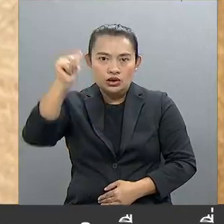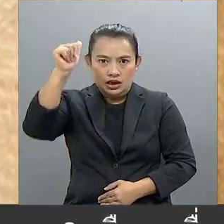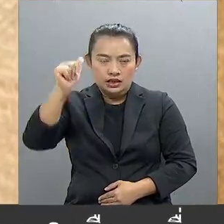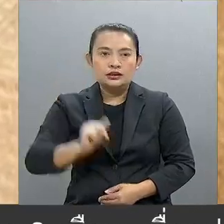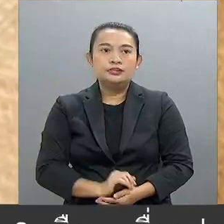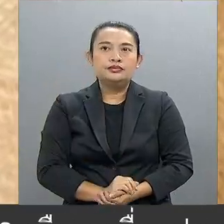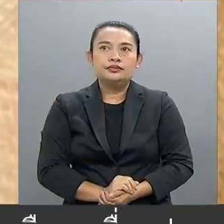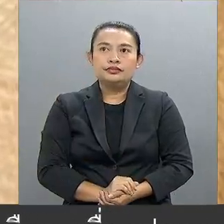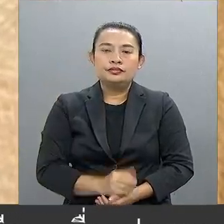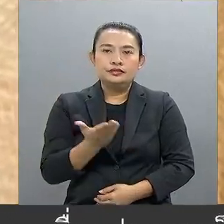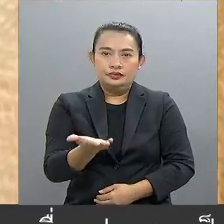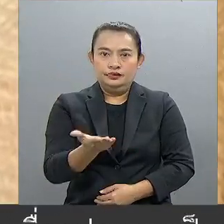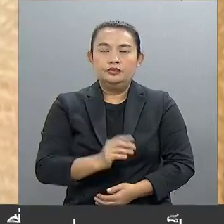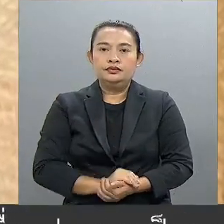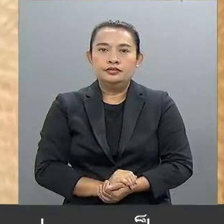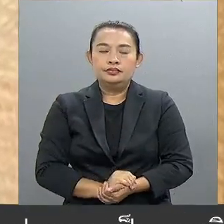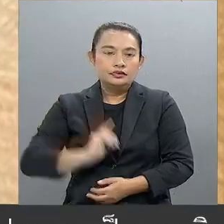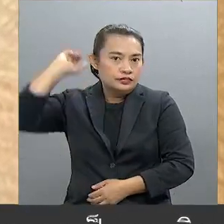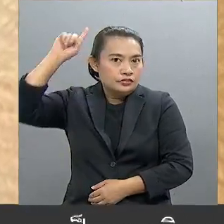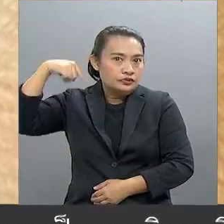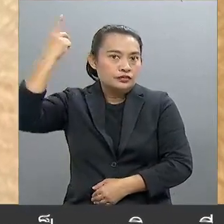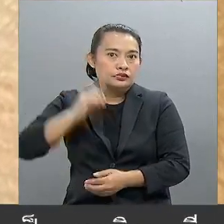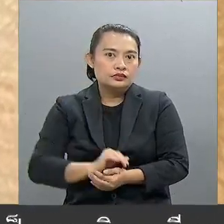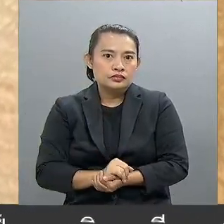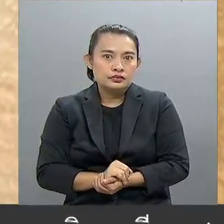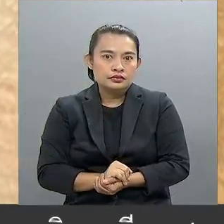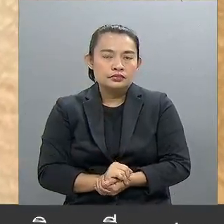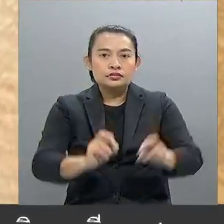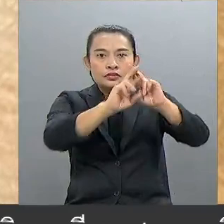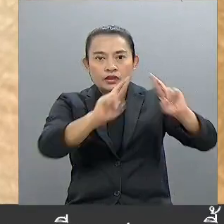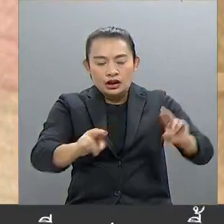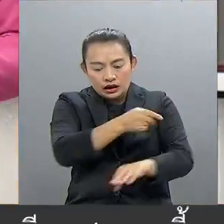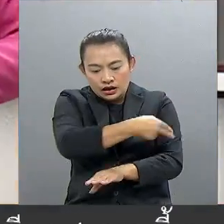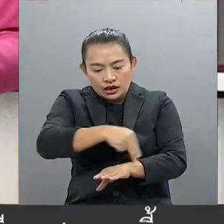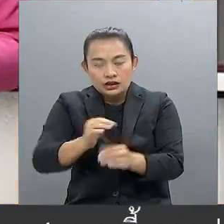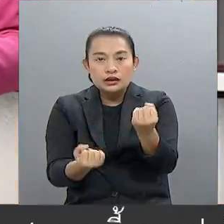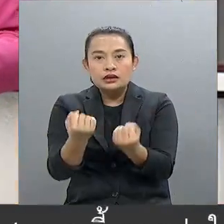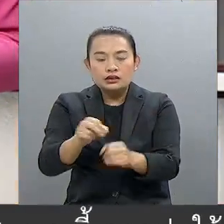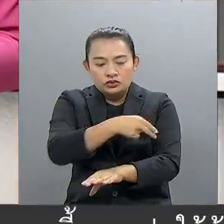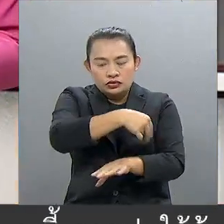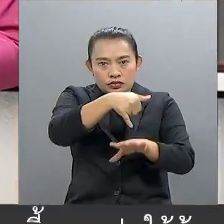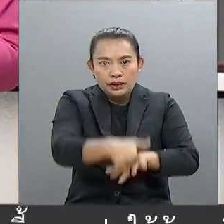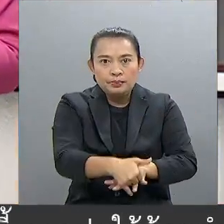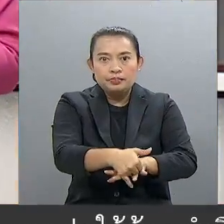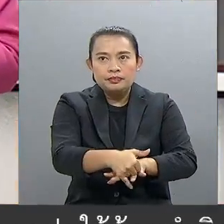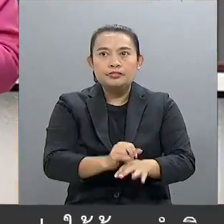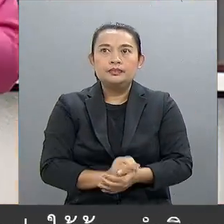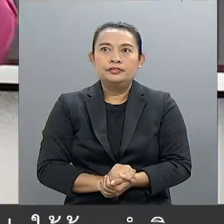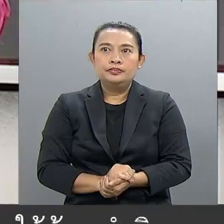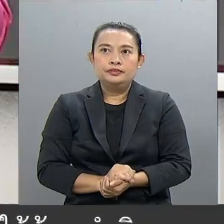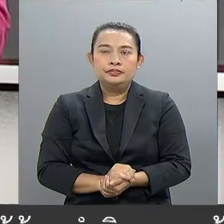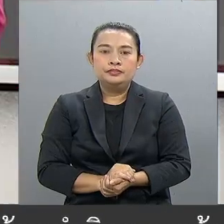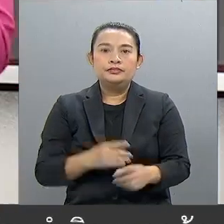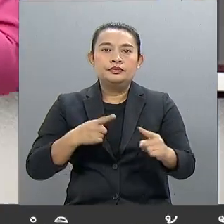ดขึ้นนะคะกับสาวที่เดินออกมาจากร้านอาหารจะขึ้นรถอยู่แล้วเดินตกท่อนะคะบาดเจ็บสาหัสเลยนะค